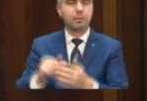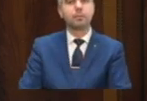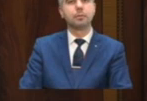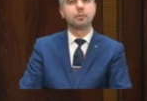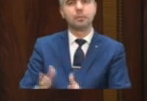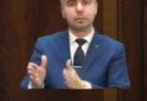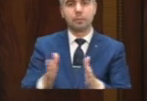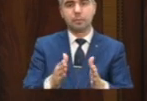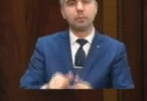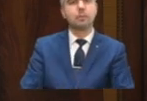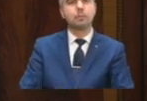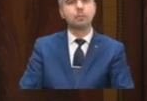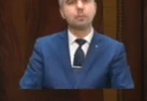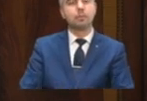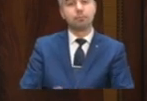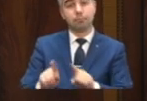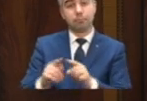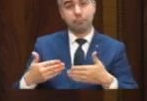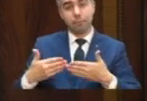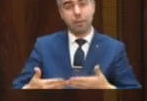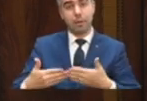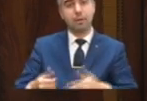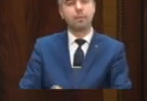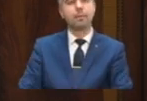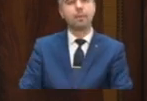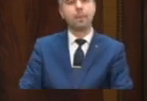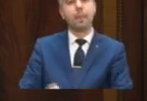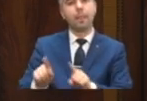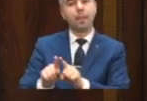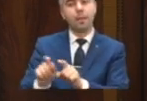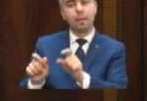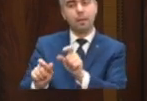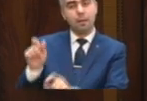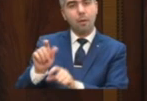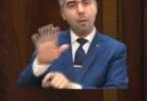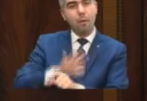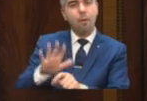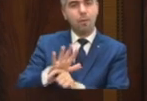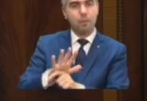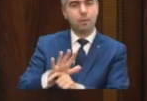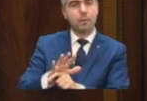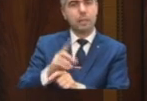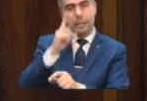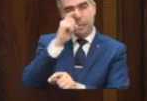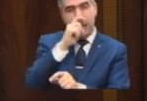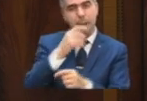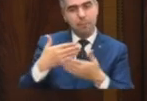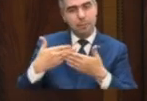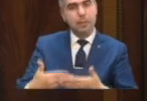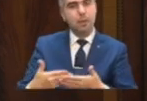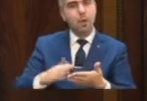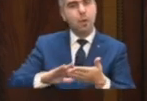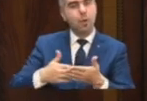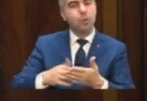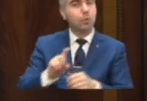الوزيرة المحترمة، إن الأزمة الخانقة التي يعرفها هذا القطاع في ظل الوضعية الصعبة التي تجتازها البلاد